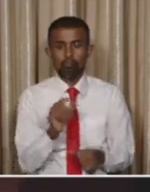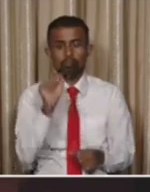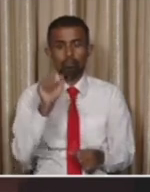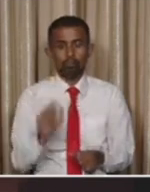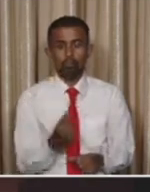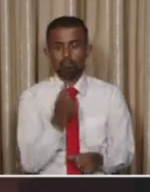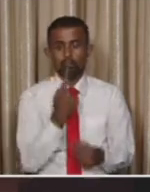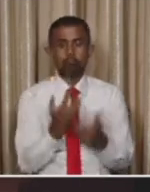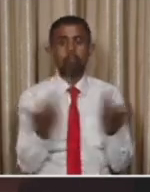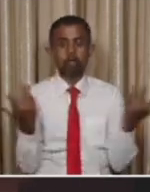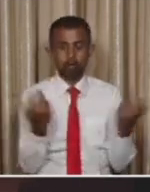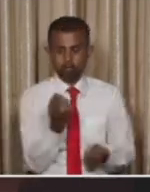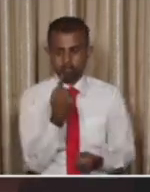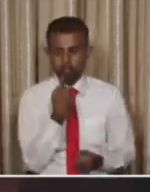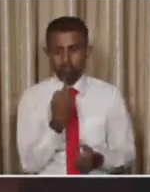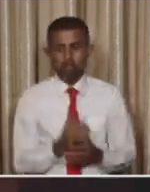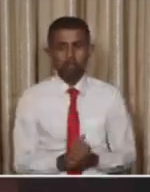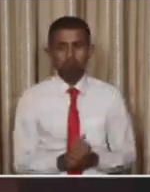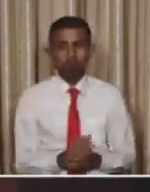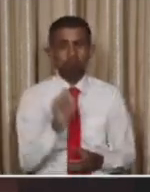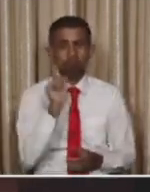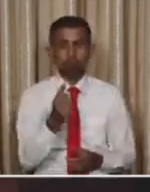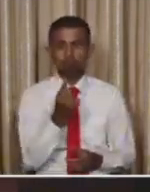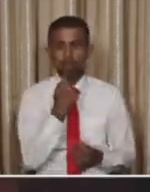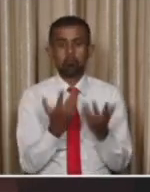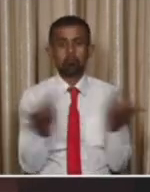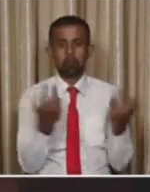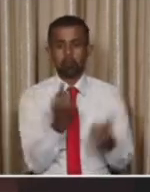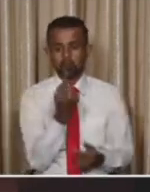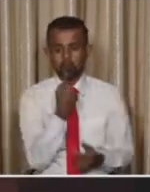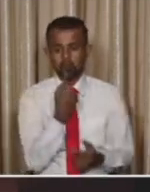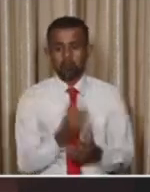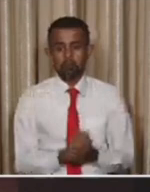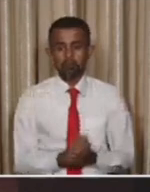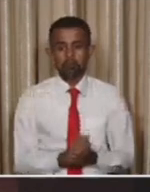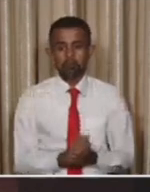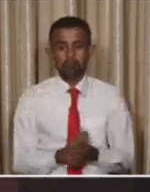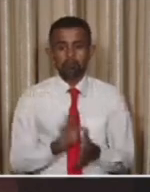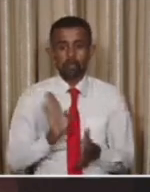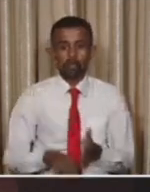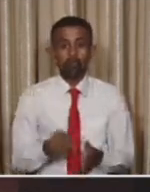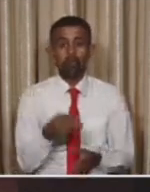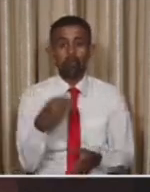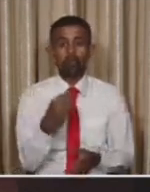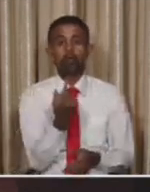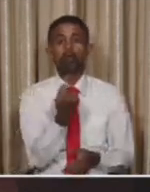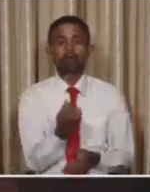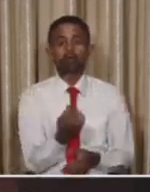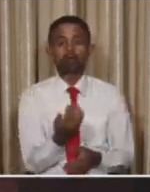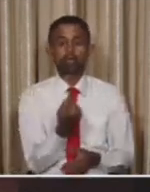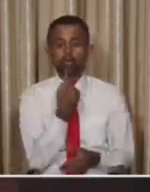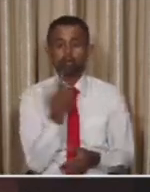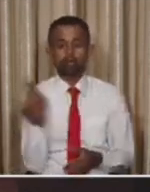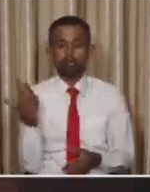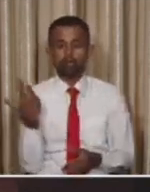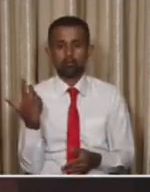කියන්න බැහැ කිව්වා. නං කියන්නත් බැහැයි කිව්වා. මේ කපා හැරපු ණය මුදල කියන්නත් බැහැ කිව්වා. ඉතින් මේක